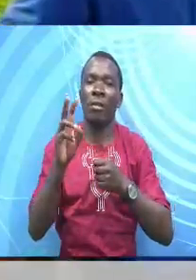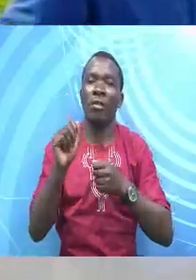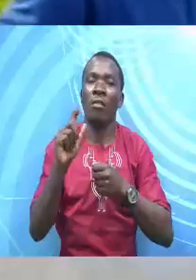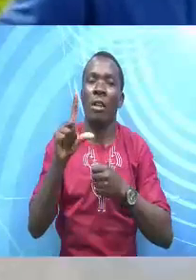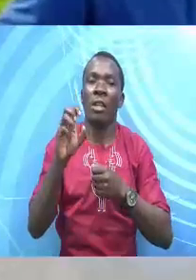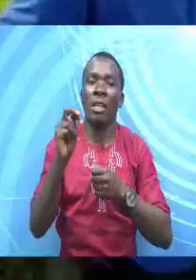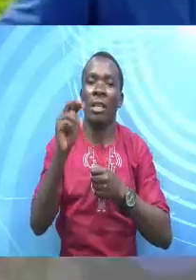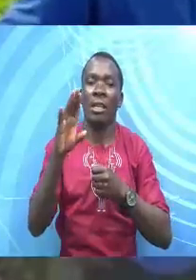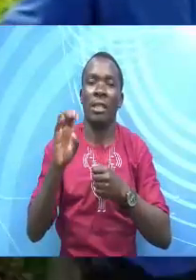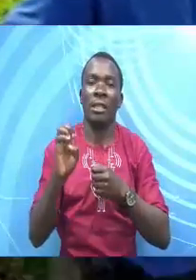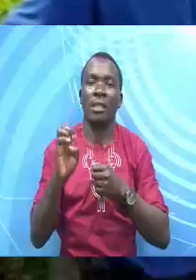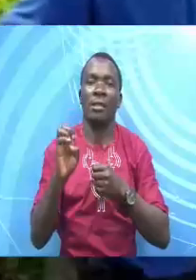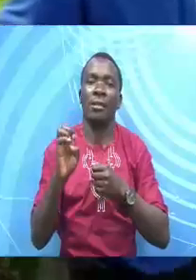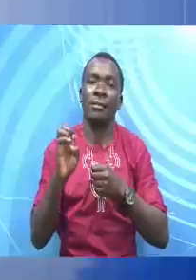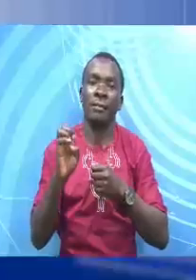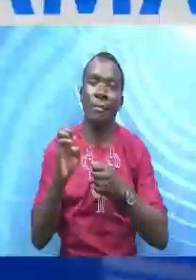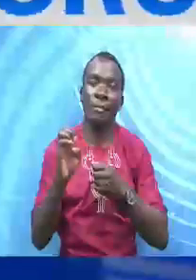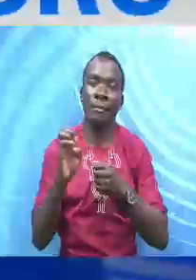Papi.